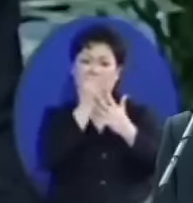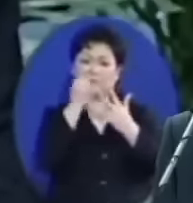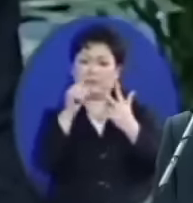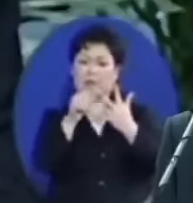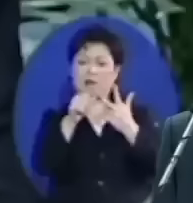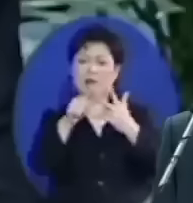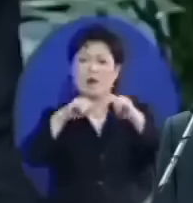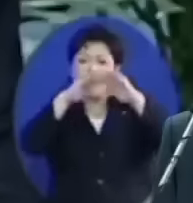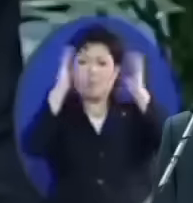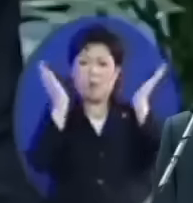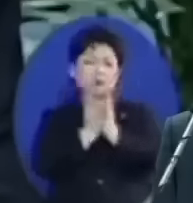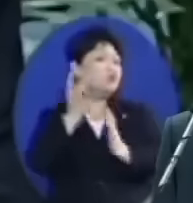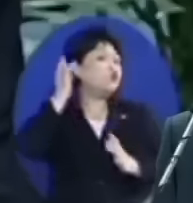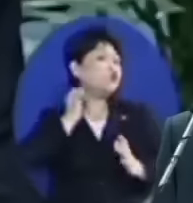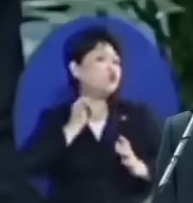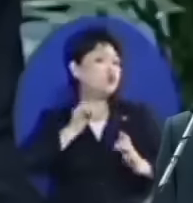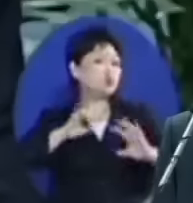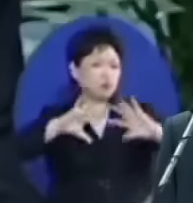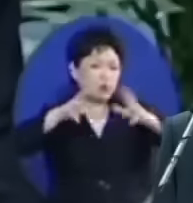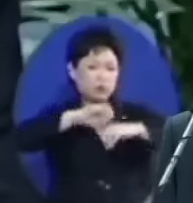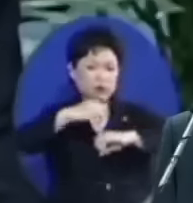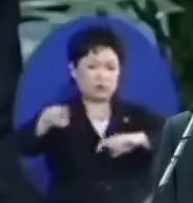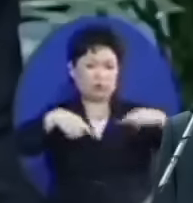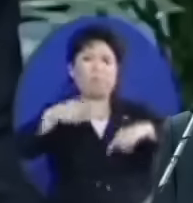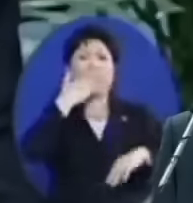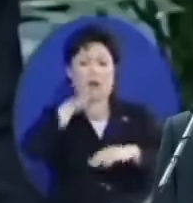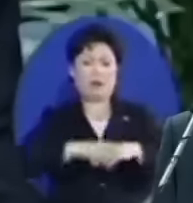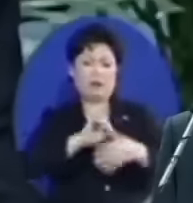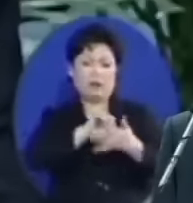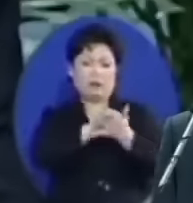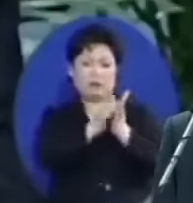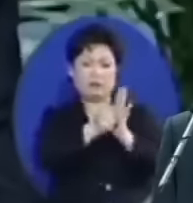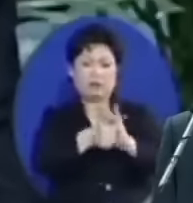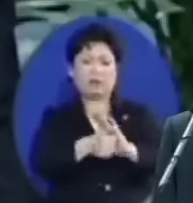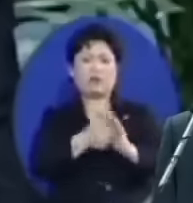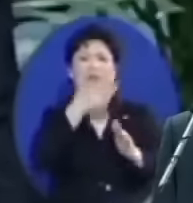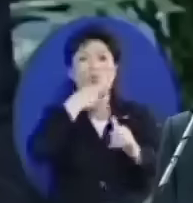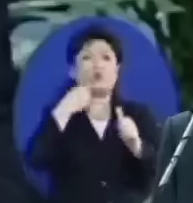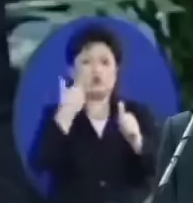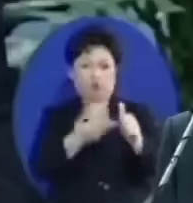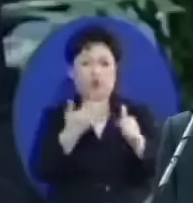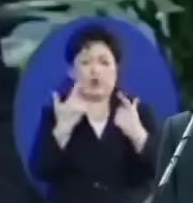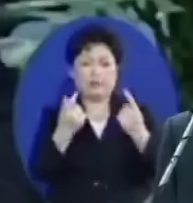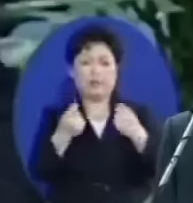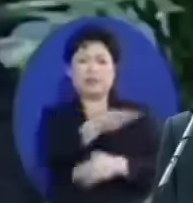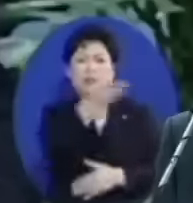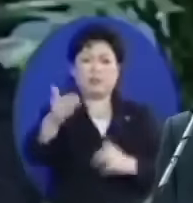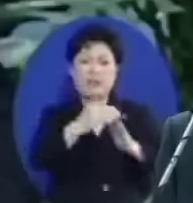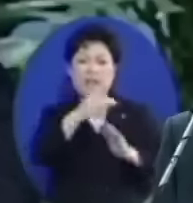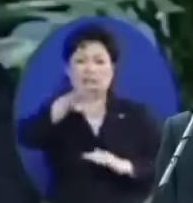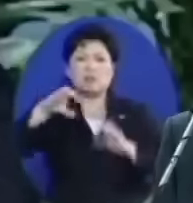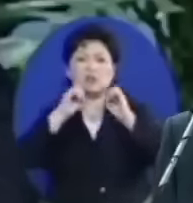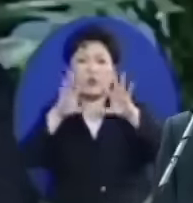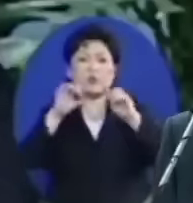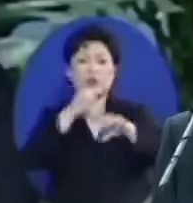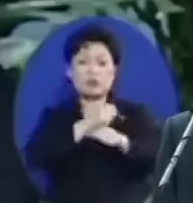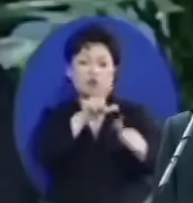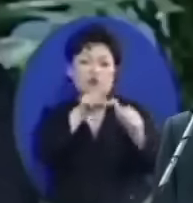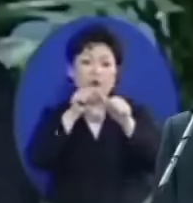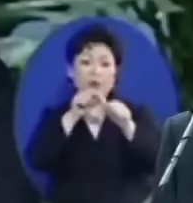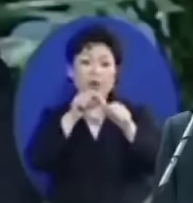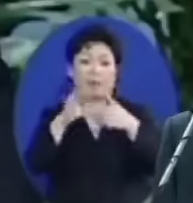합니다. 하나님이 얼마나 기뻐하셔서 그 자녀들에게 복을 주었습니까? 여러분이 이웃을 전도하여